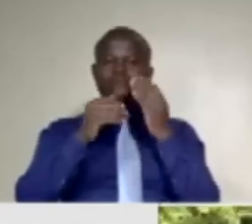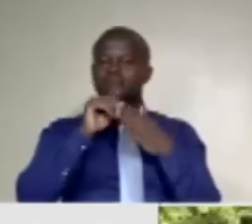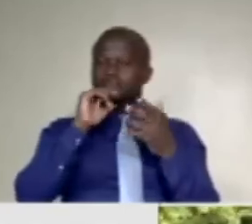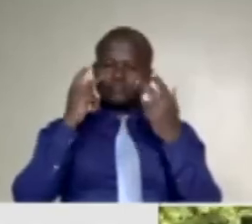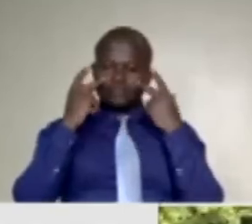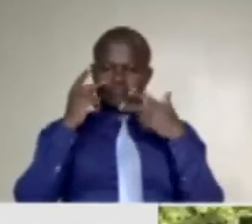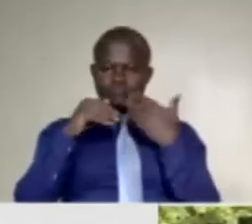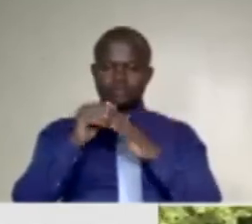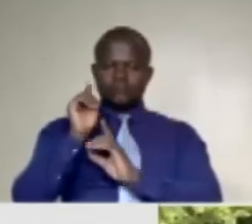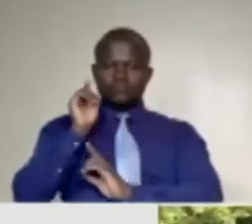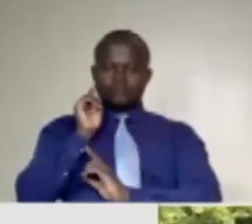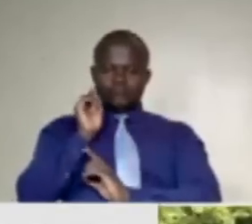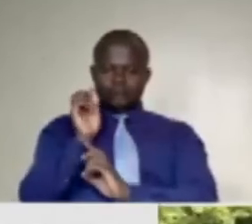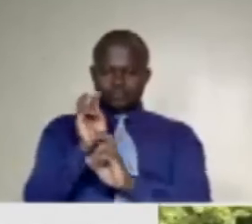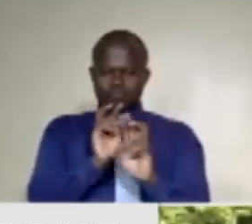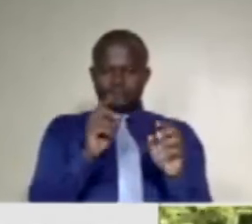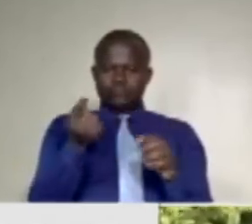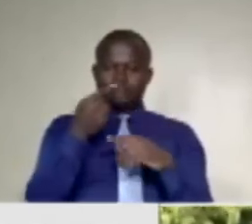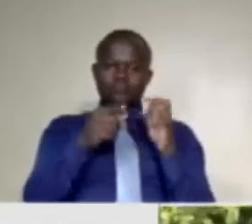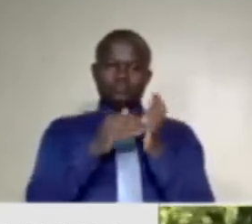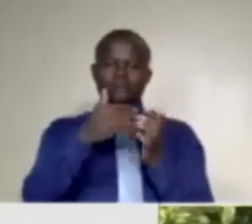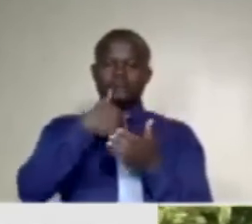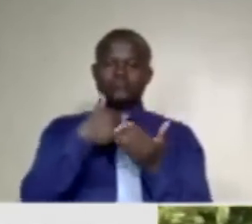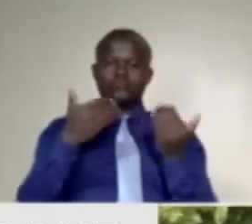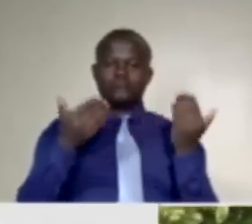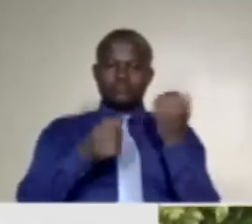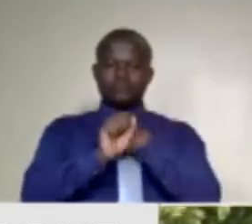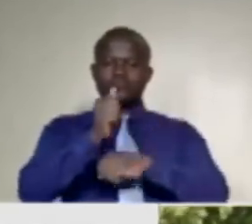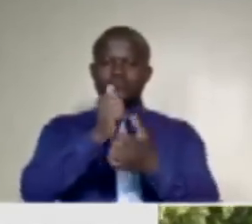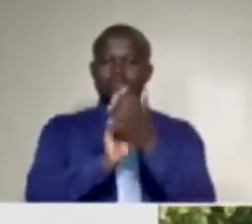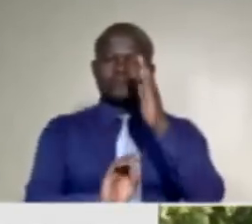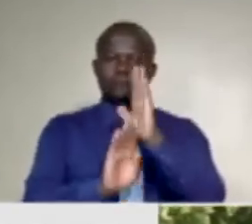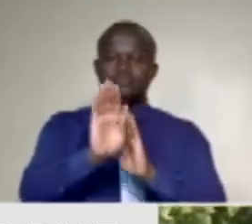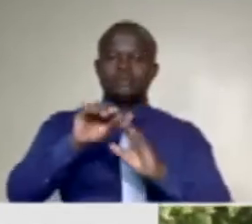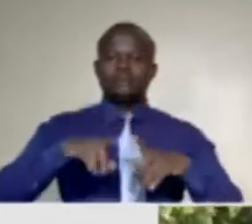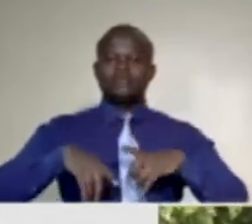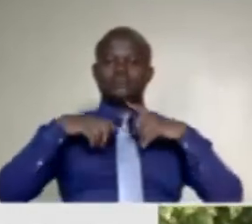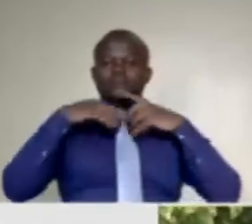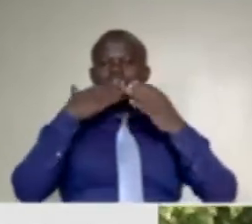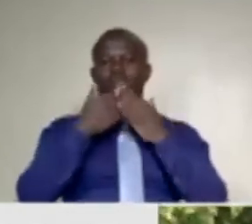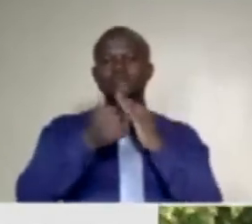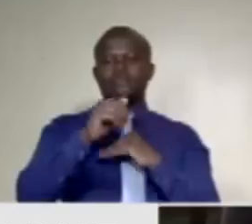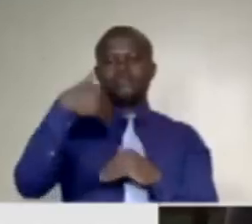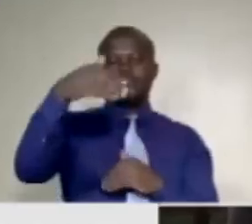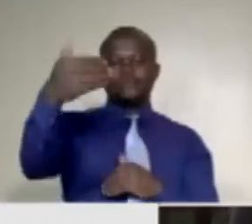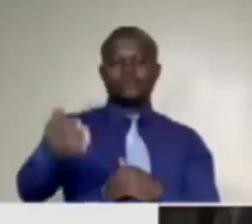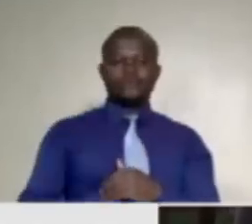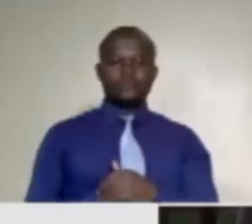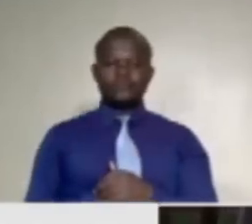ko tumucungira umutekano gusa ahubwo abone ko dufite n'ibikorwa byo kumuteza imbere mu mibereho myiza ye ya buri munsi.